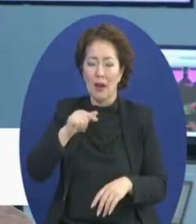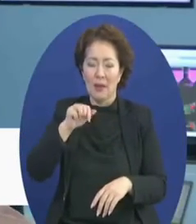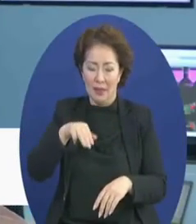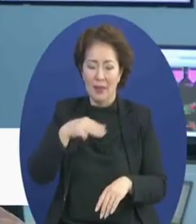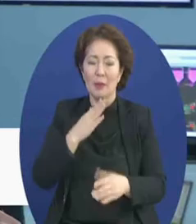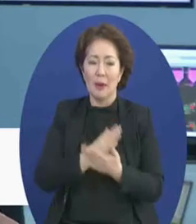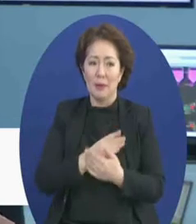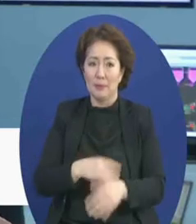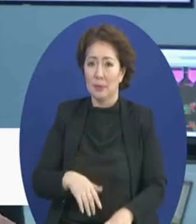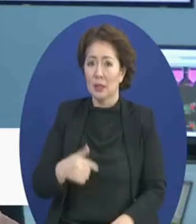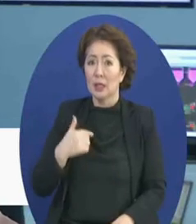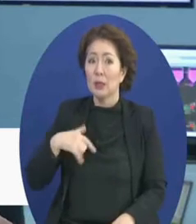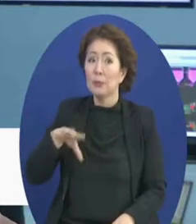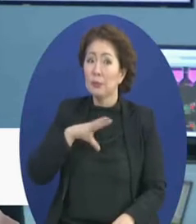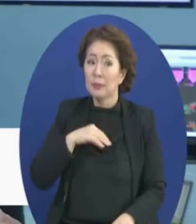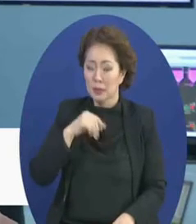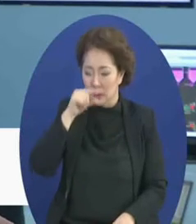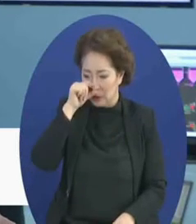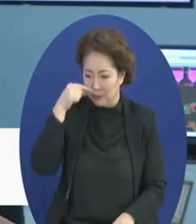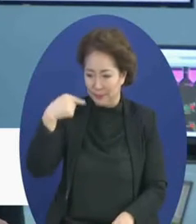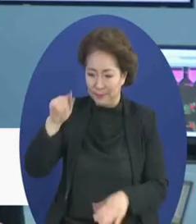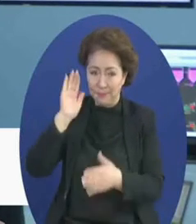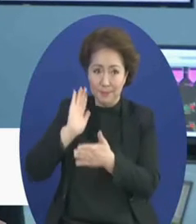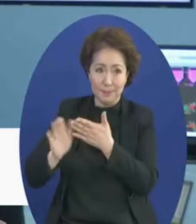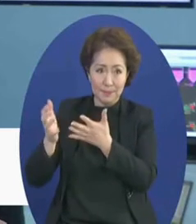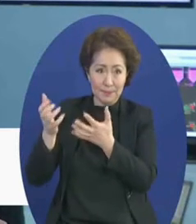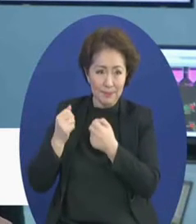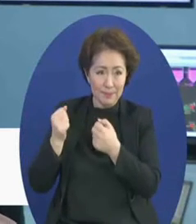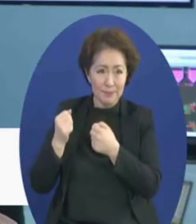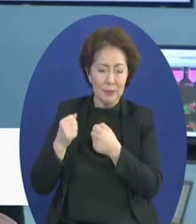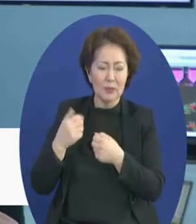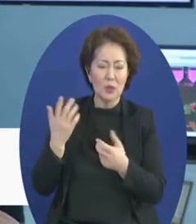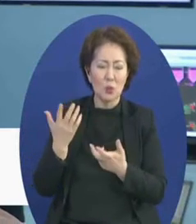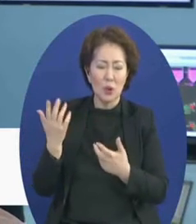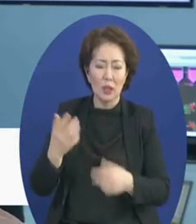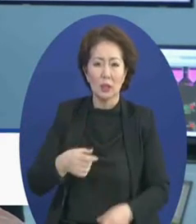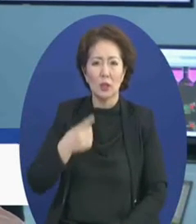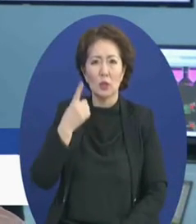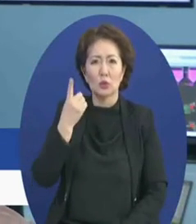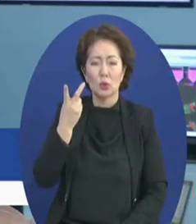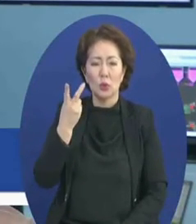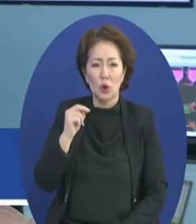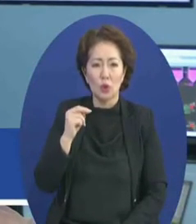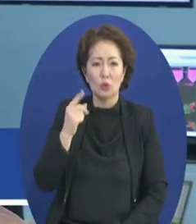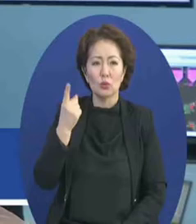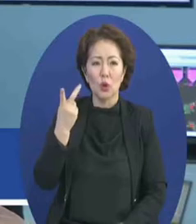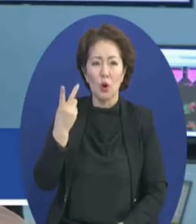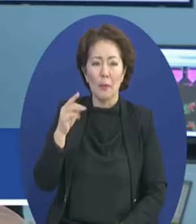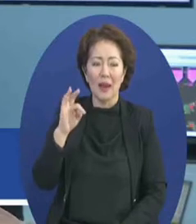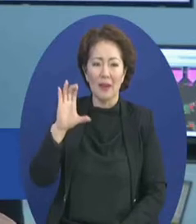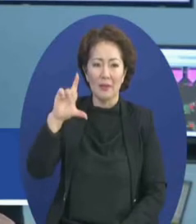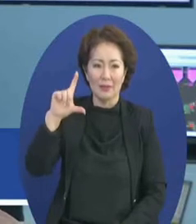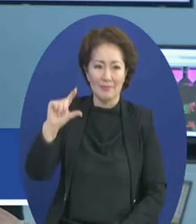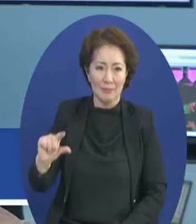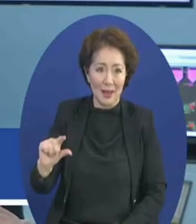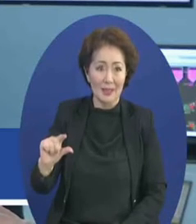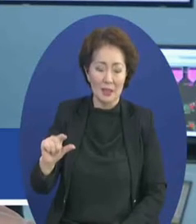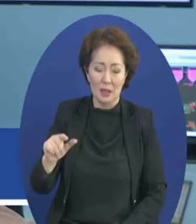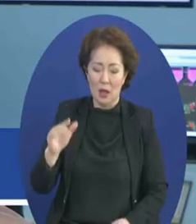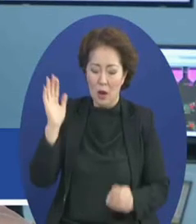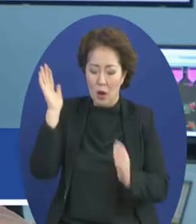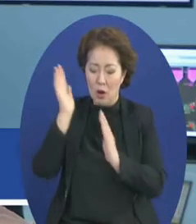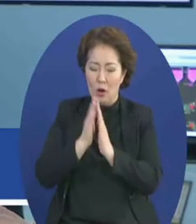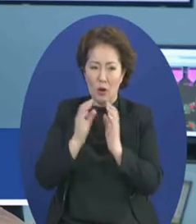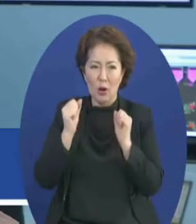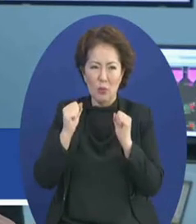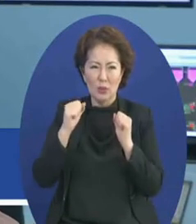Холбооноос авдаг импортын цахилгаан эрчим хүч бол ер нь бол нэг 100-аас 120 мегаваттар бол багассан байгаа. За оройн оргил ачааллын үед